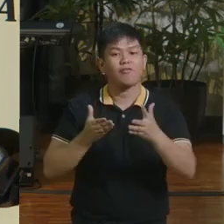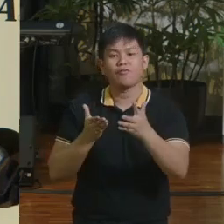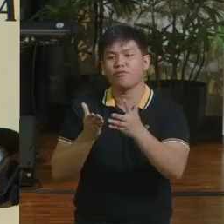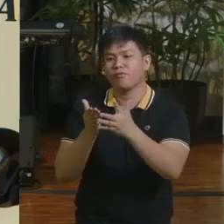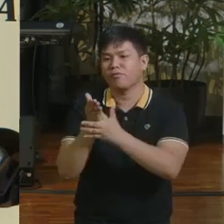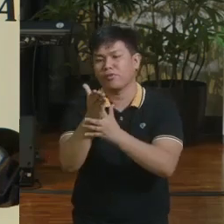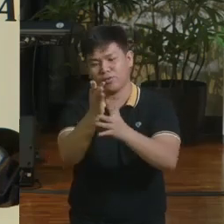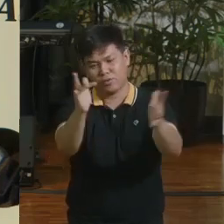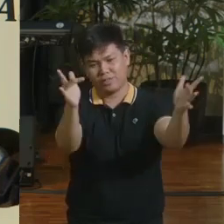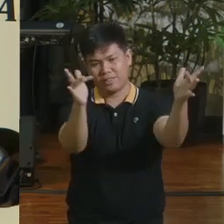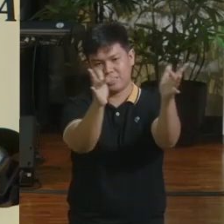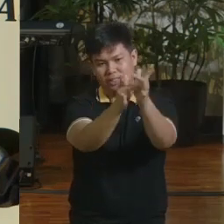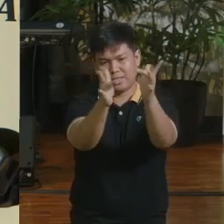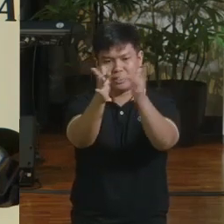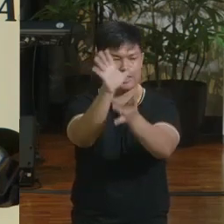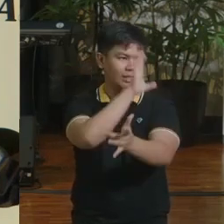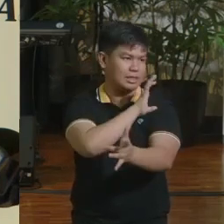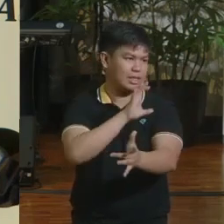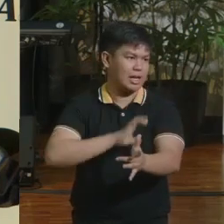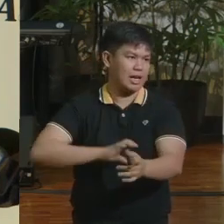revelation of Jesus Christ."